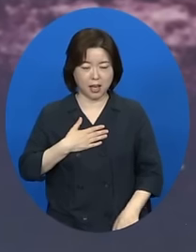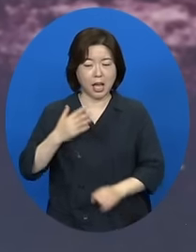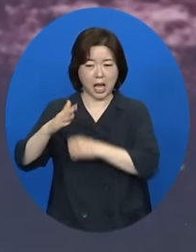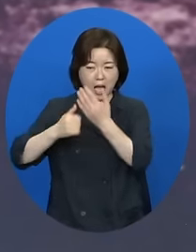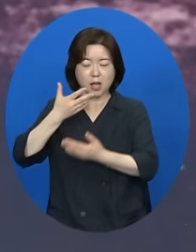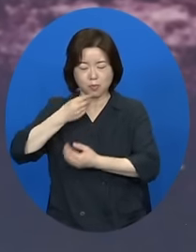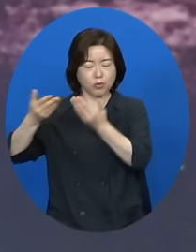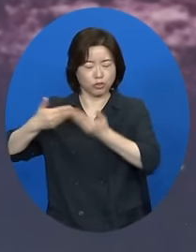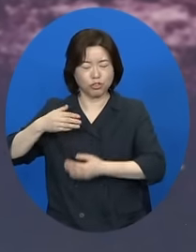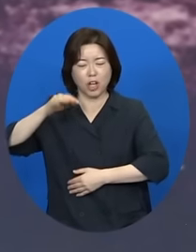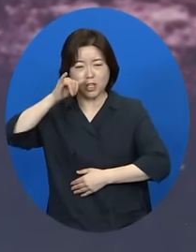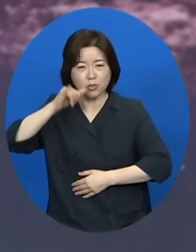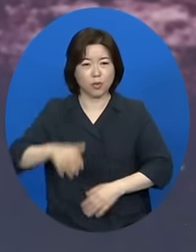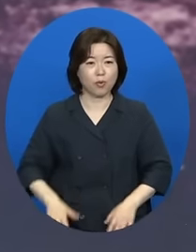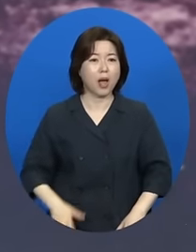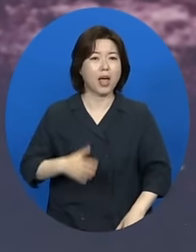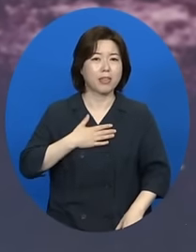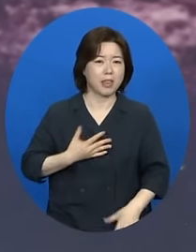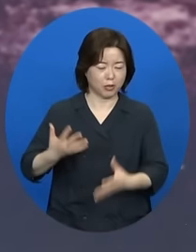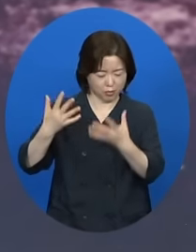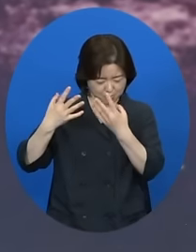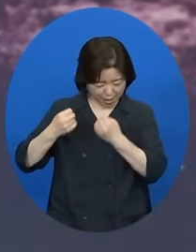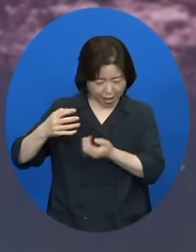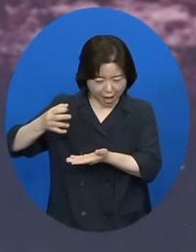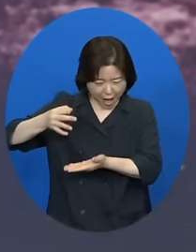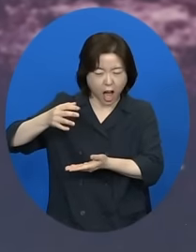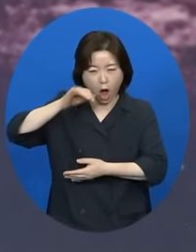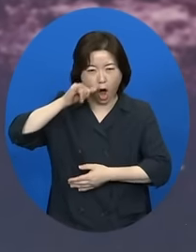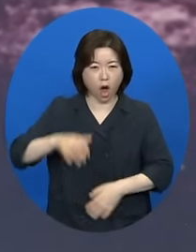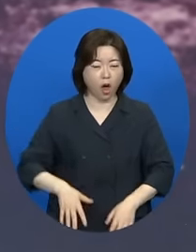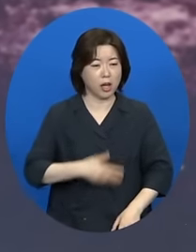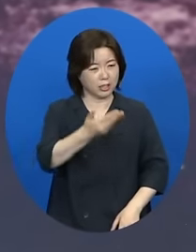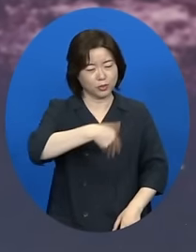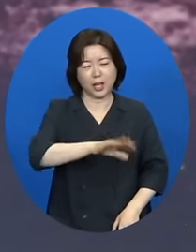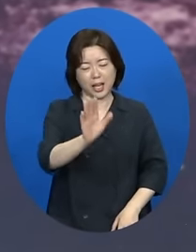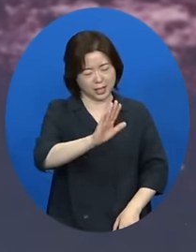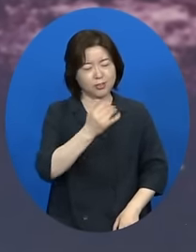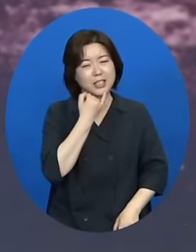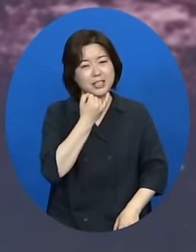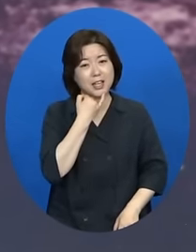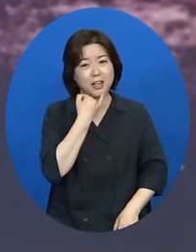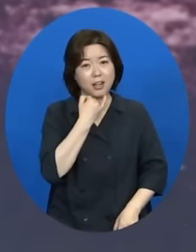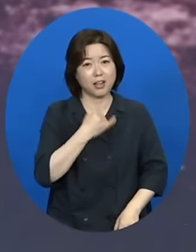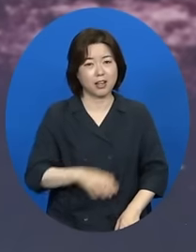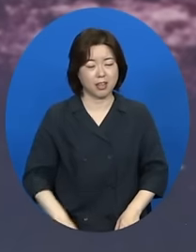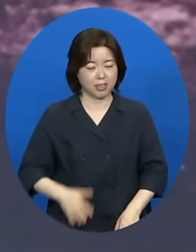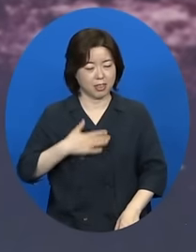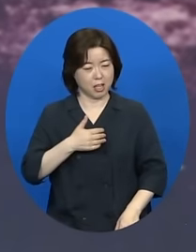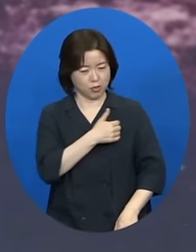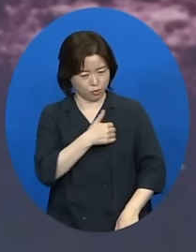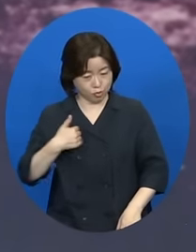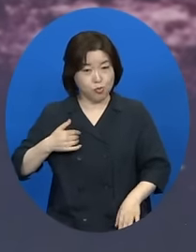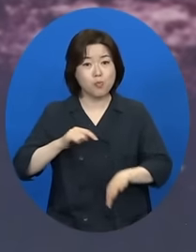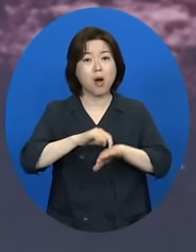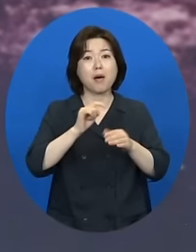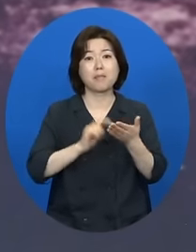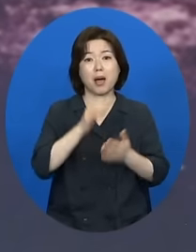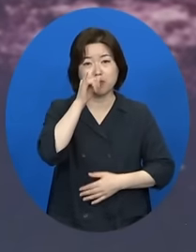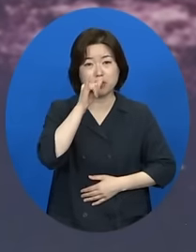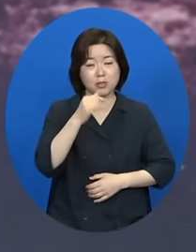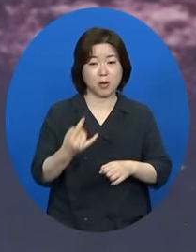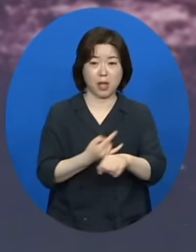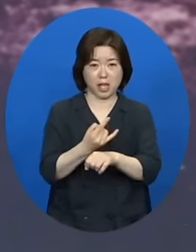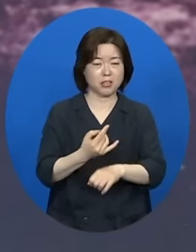주셨어. 나도 많아. 이거 안 줘도 괜찮아. 마음이 넉넉한 마음이 있어요, 이